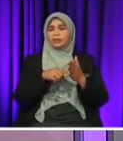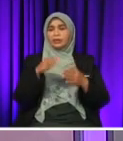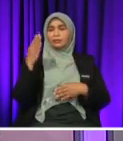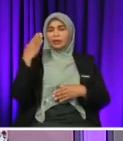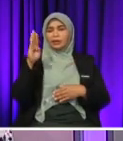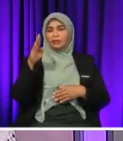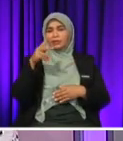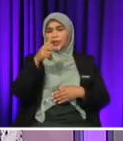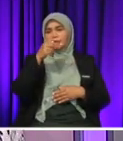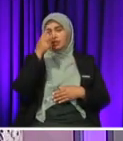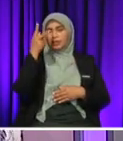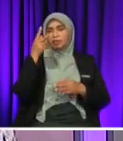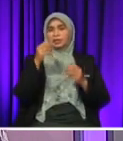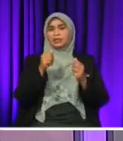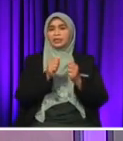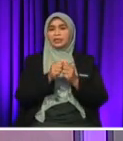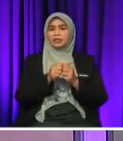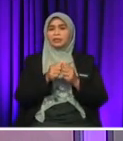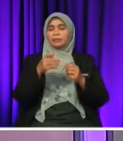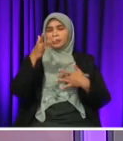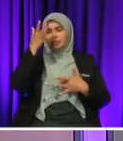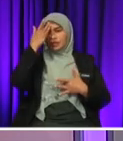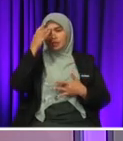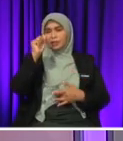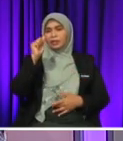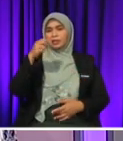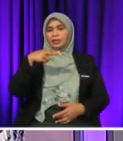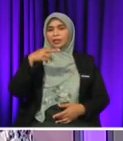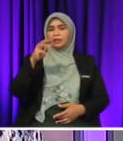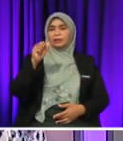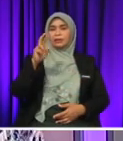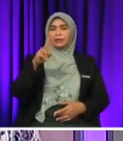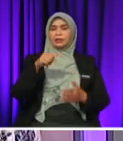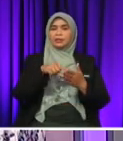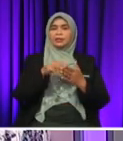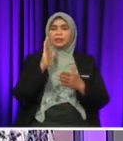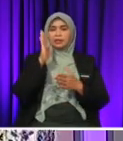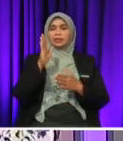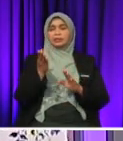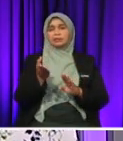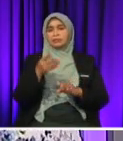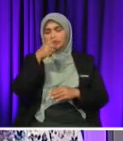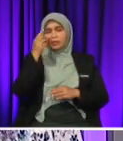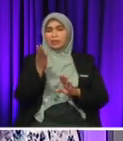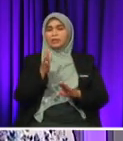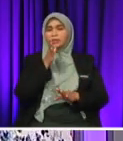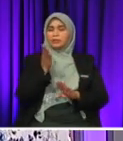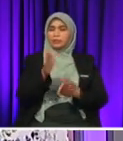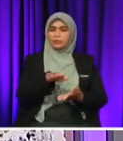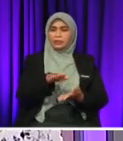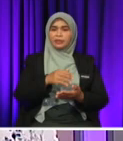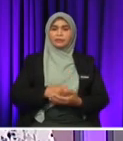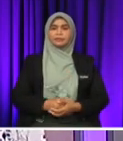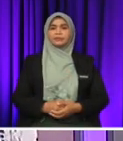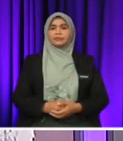serangan penyakit aman ini akan meragu Hayat ibunya yang tiada Galang ganti ya